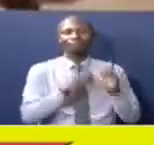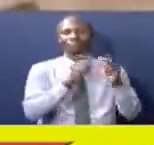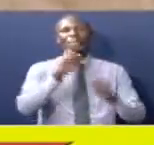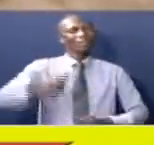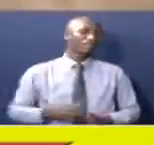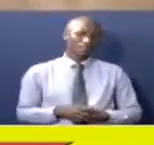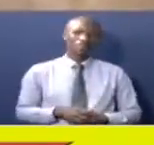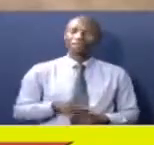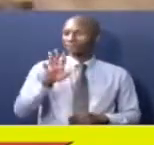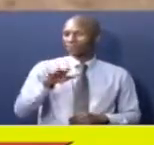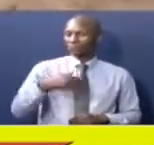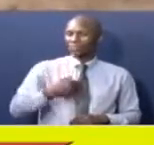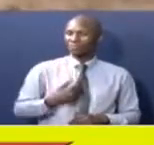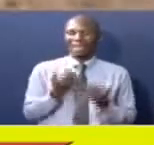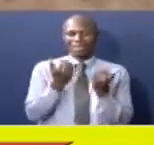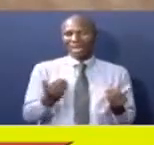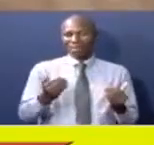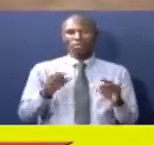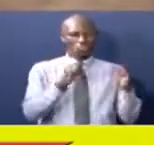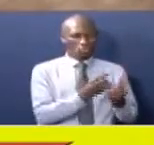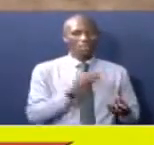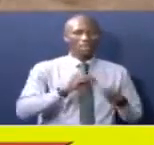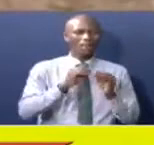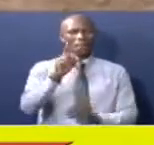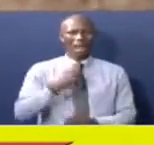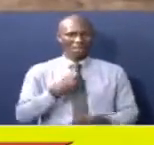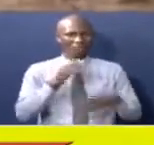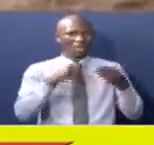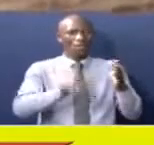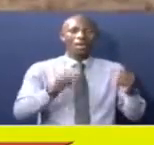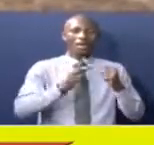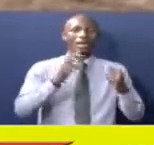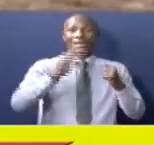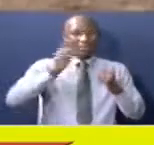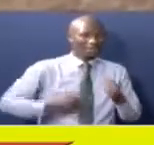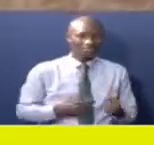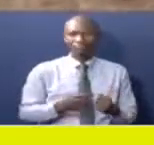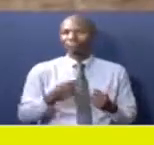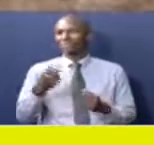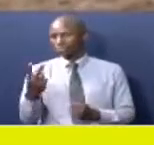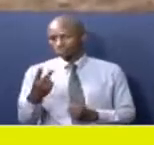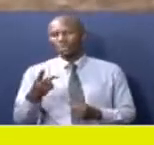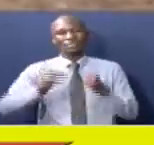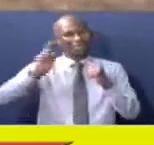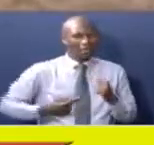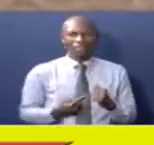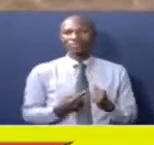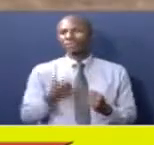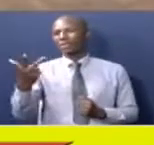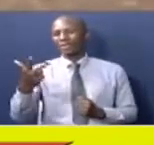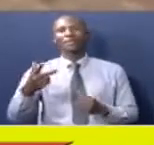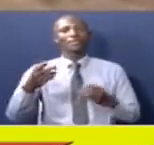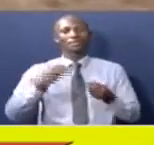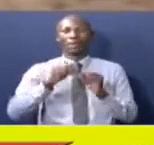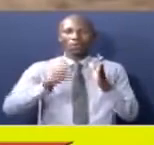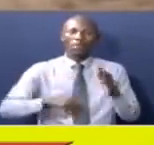umwe na ngaliko ya junior category namba imwe edha inangwa ngili nana namba ili inangwa ngili namba tu namba itatu